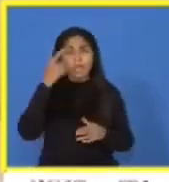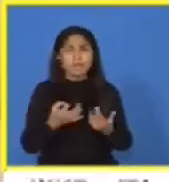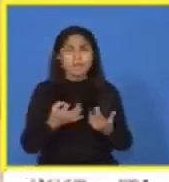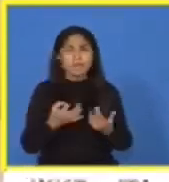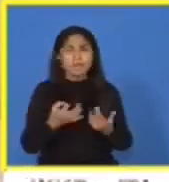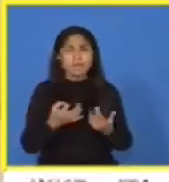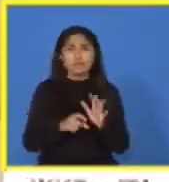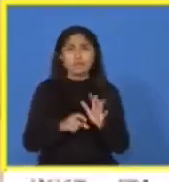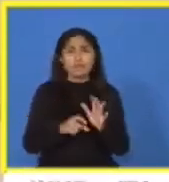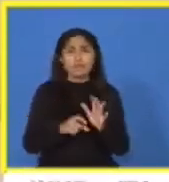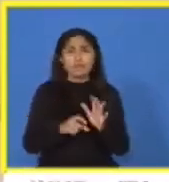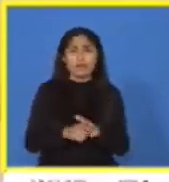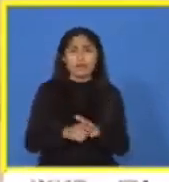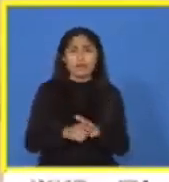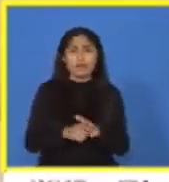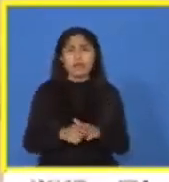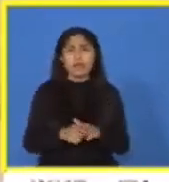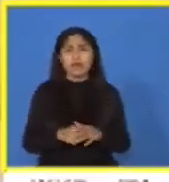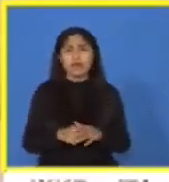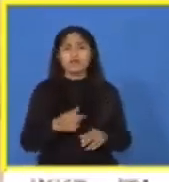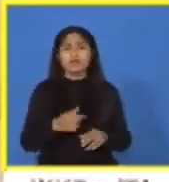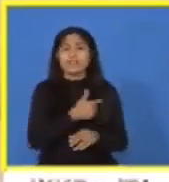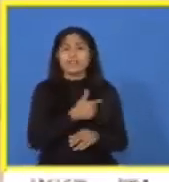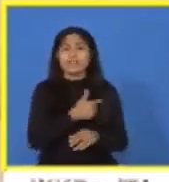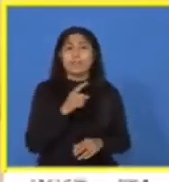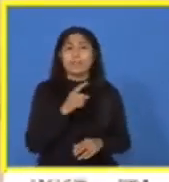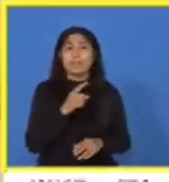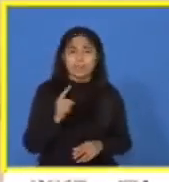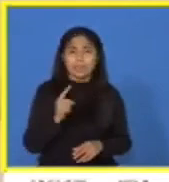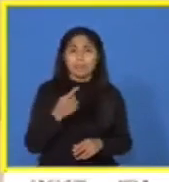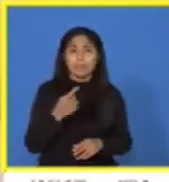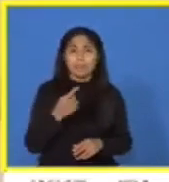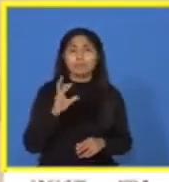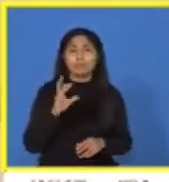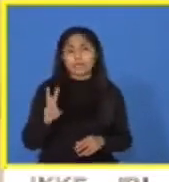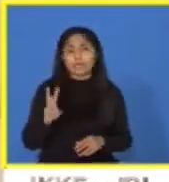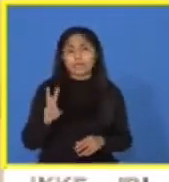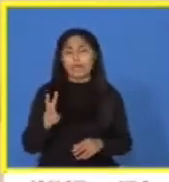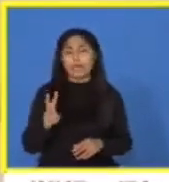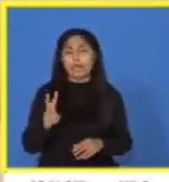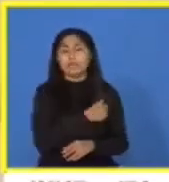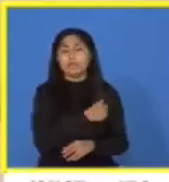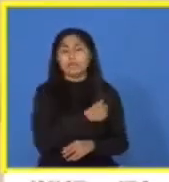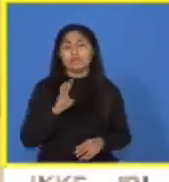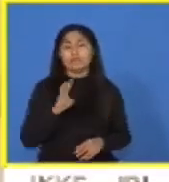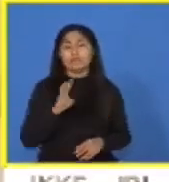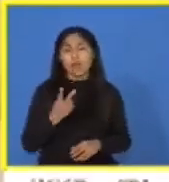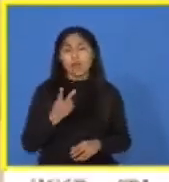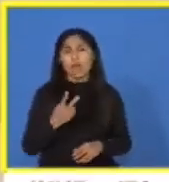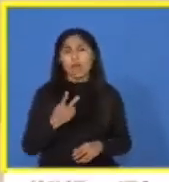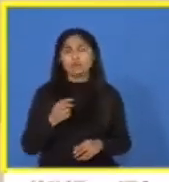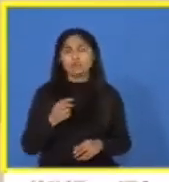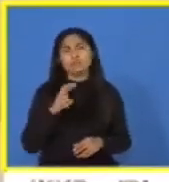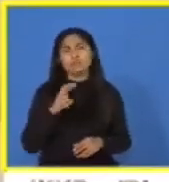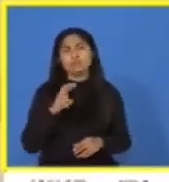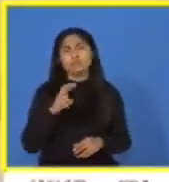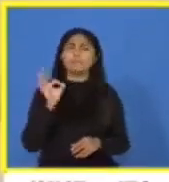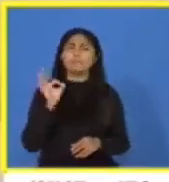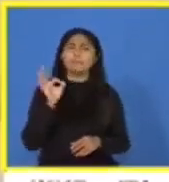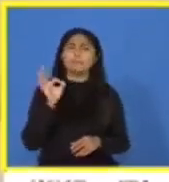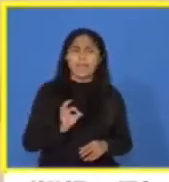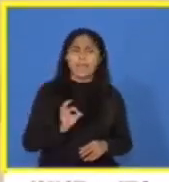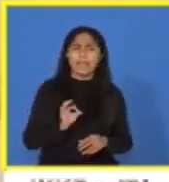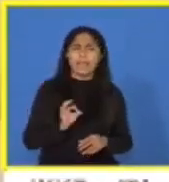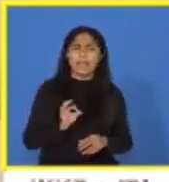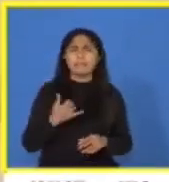misalnya di vaksin pertama itu 53, vaksin kedua 27%, sementara vaksin ketiga